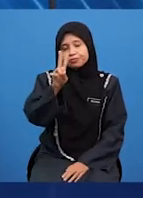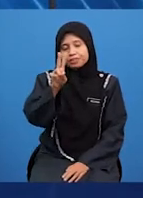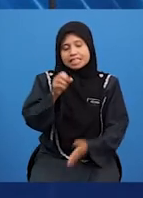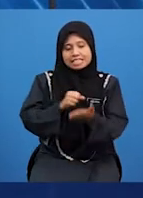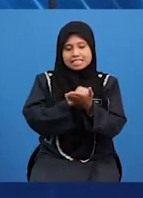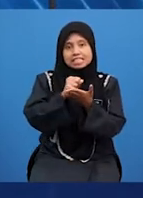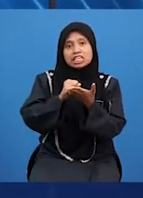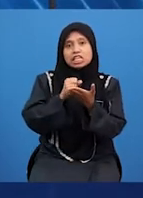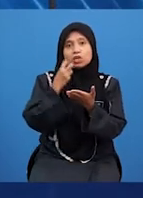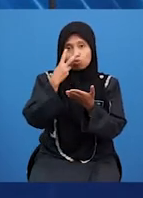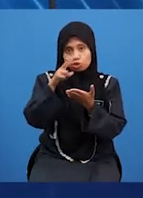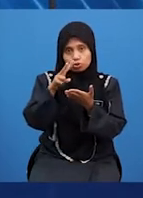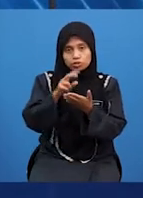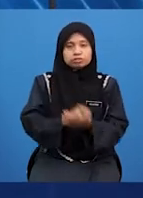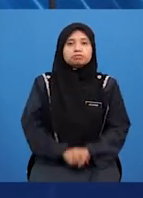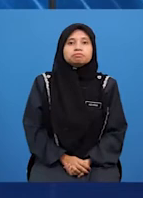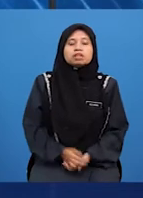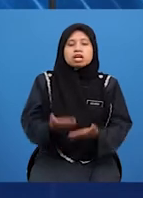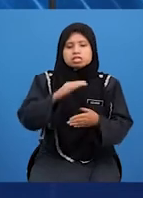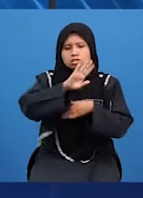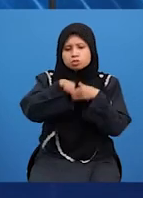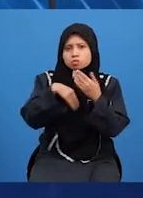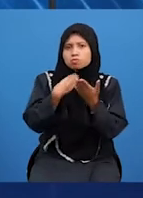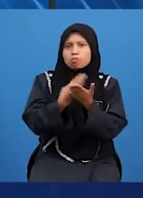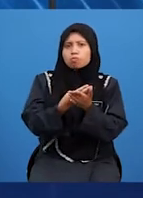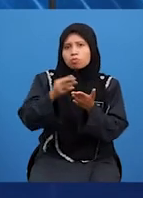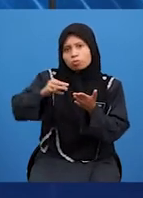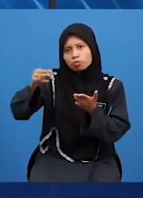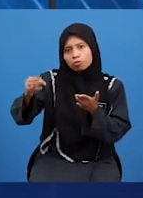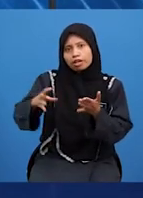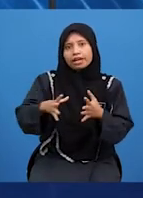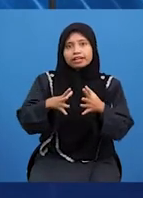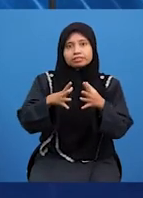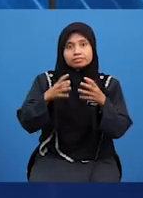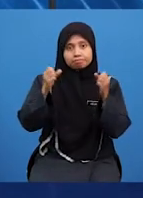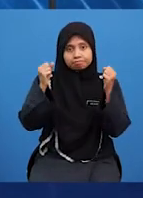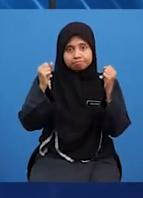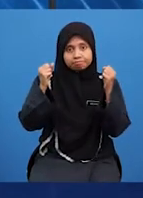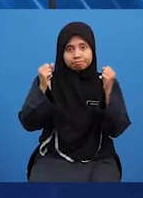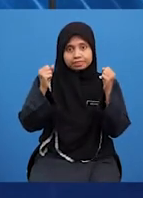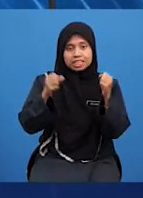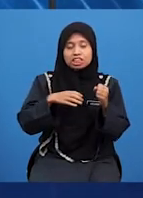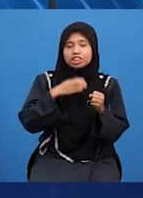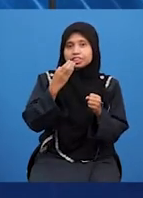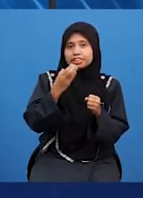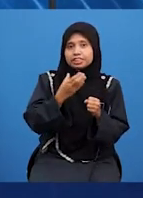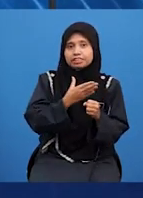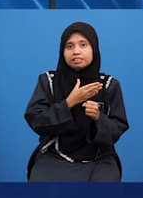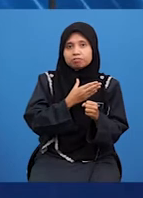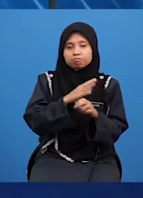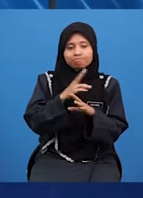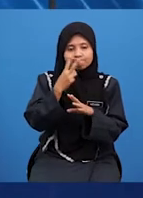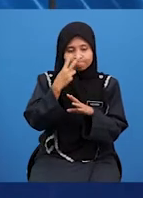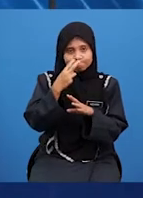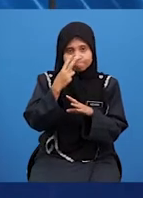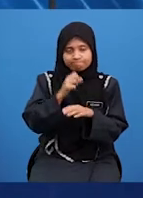Seni Visual. Diharapkan kepada semua pelajar-pelajar di hadapan sana bersama dengan Cikgu Don dalam keadaan sihat, ceria selalu, jangan sedih-sedih,